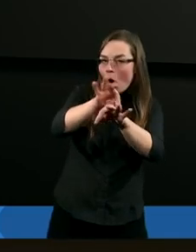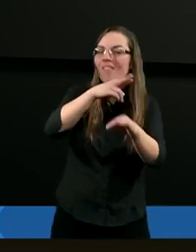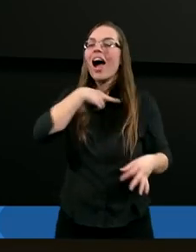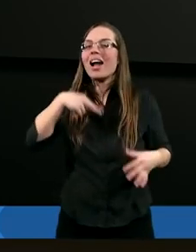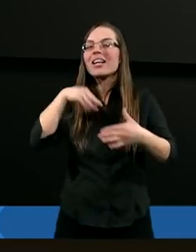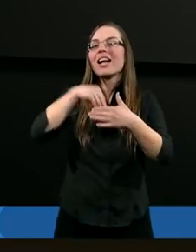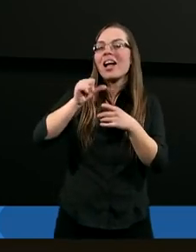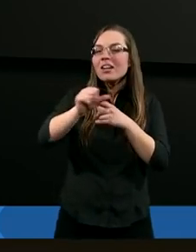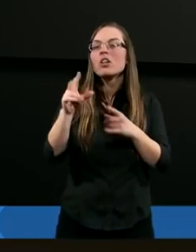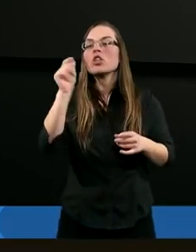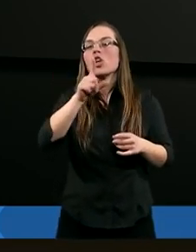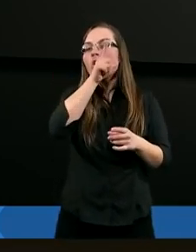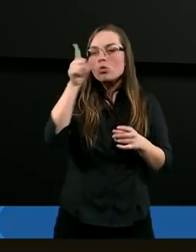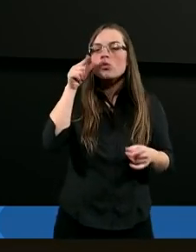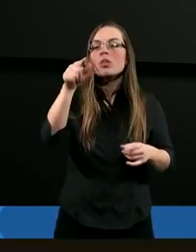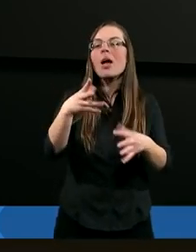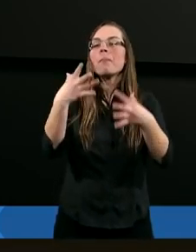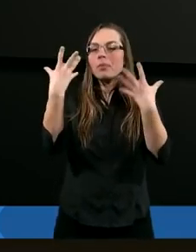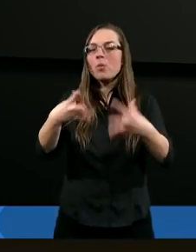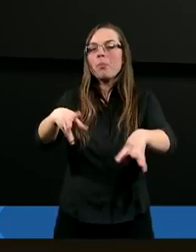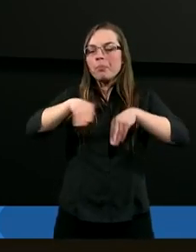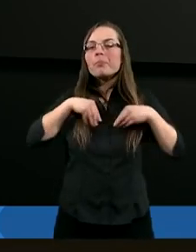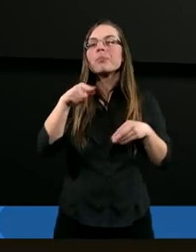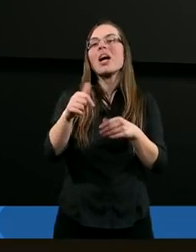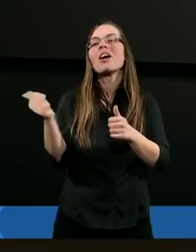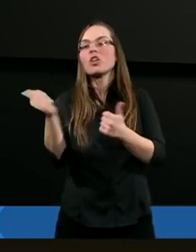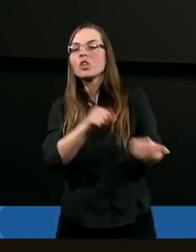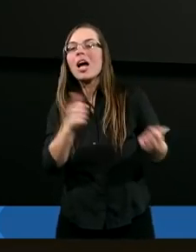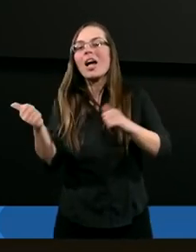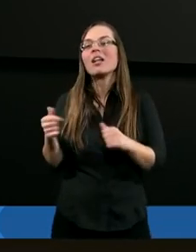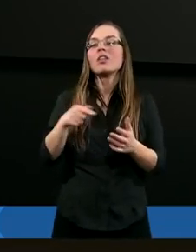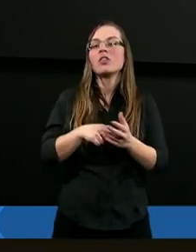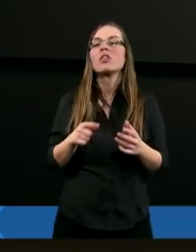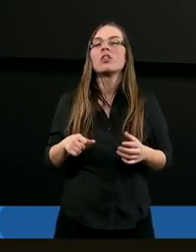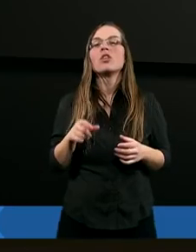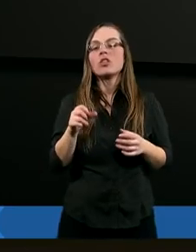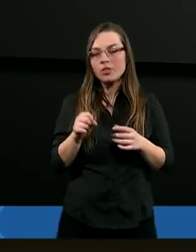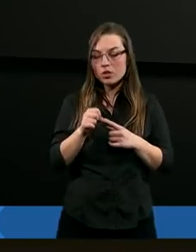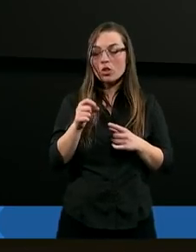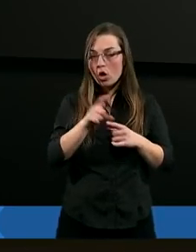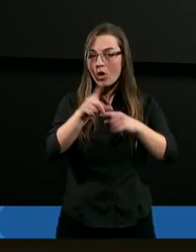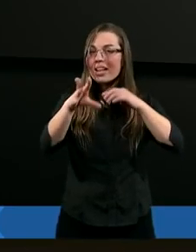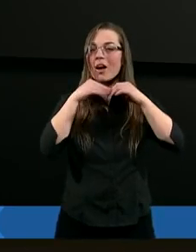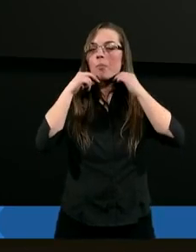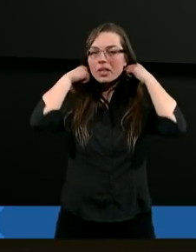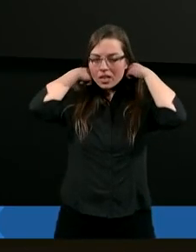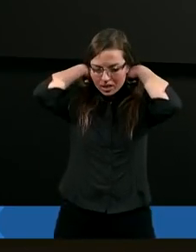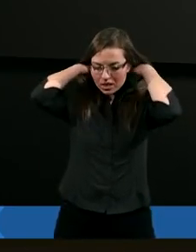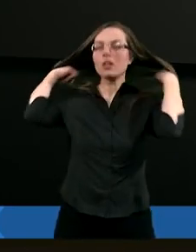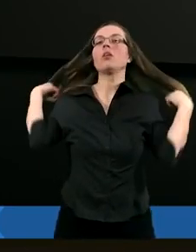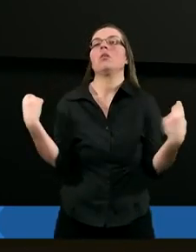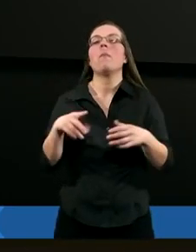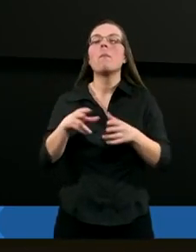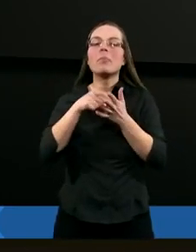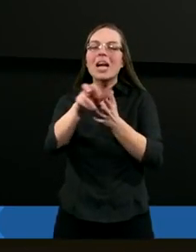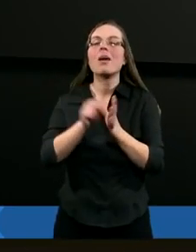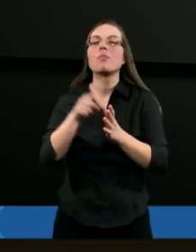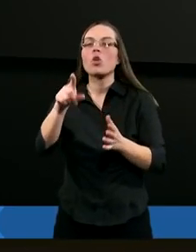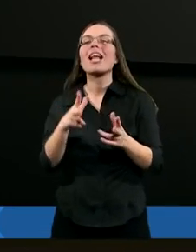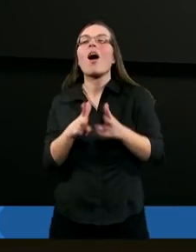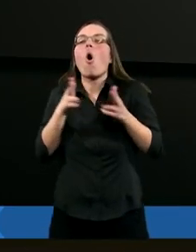prowadzi do tego, że ludzie podejmują też chrzest wodny i jedno z drugim jest ściśle związane. A teraz przejdźmy do tego